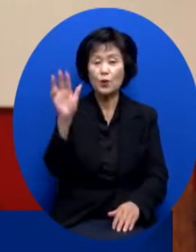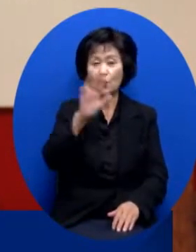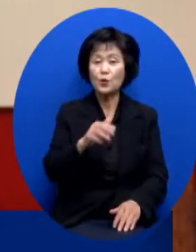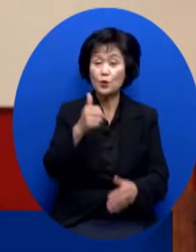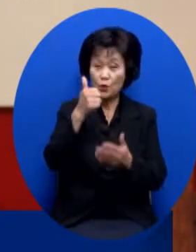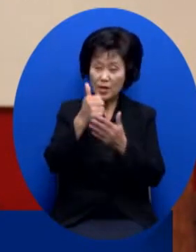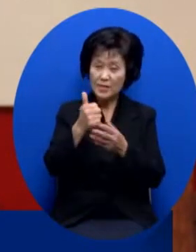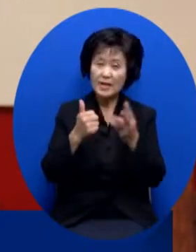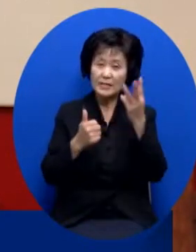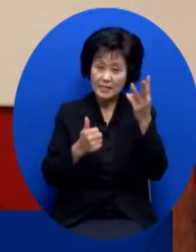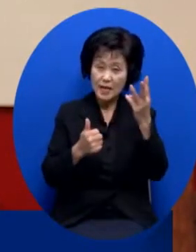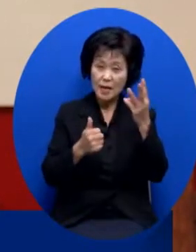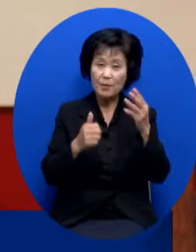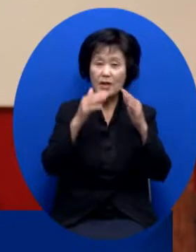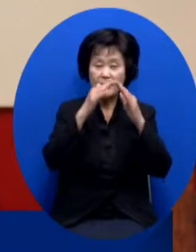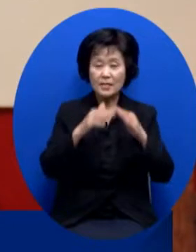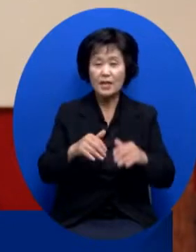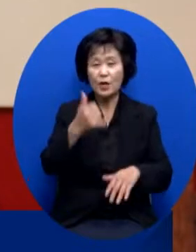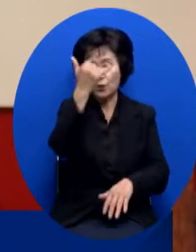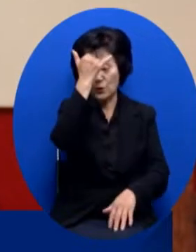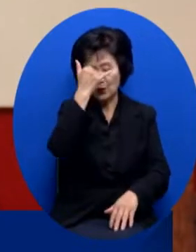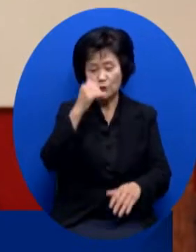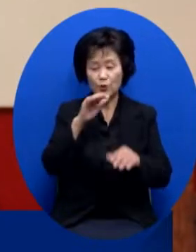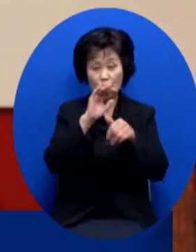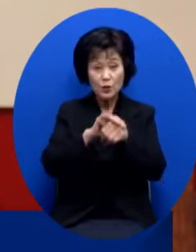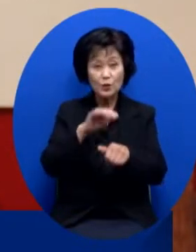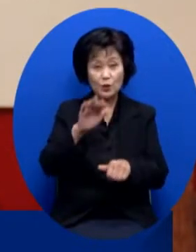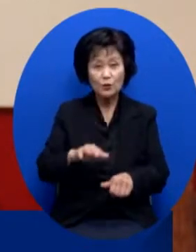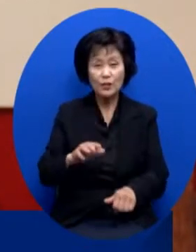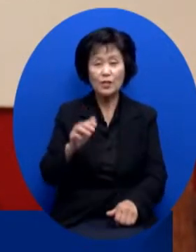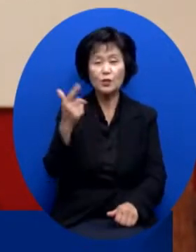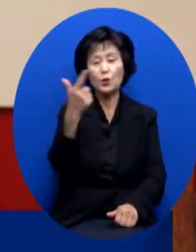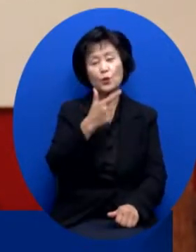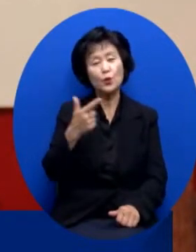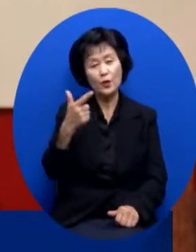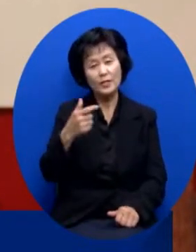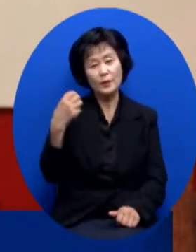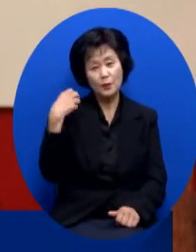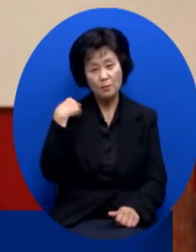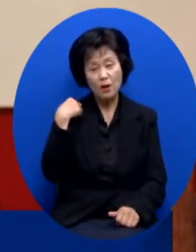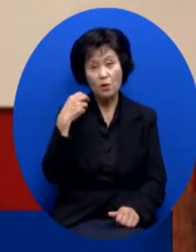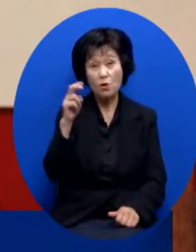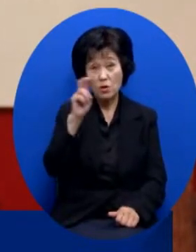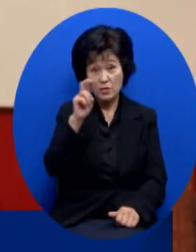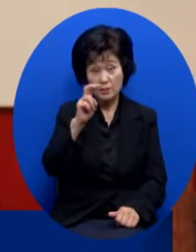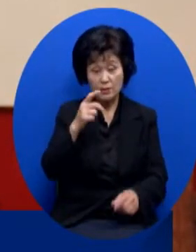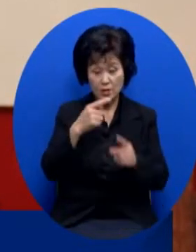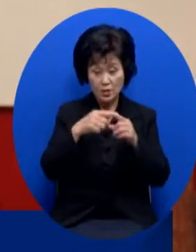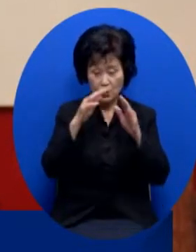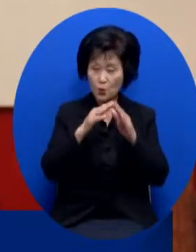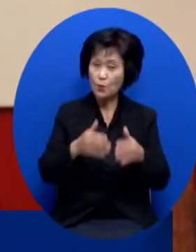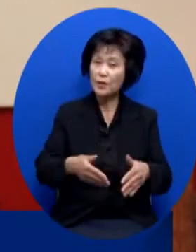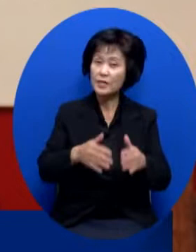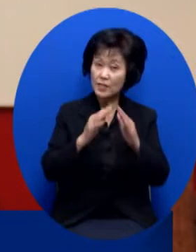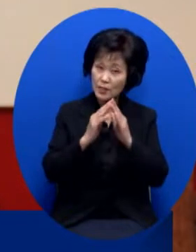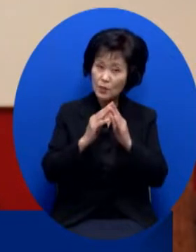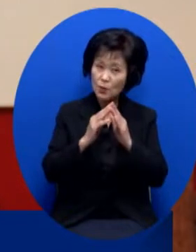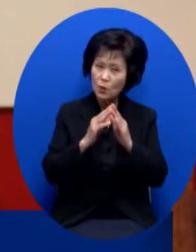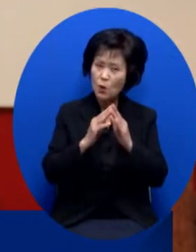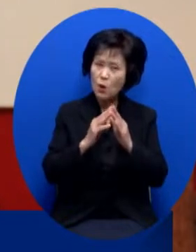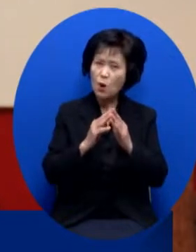충청도, 경상도에서 다 노회장을 하시고 20여 개 교회를 개척하시고 이 어른을 왜